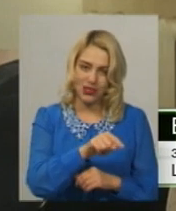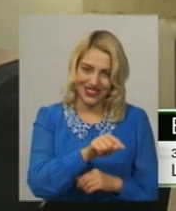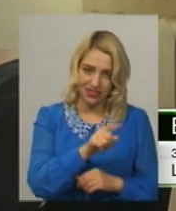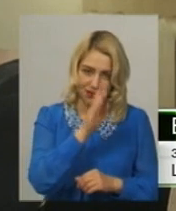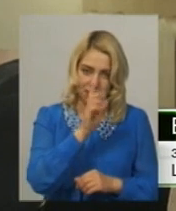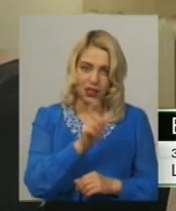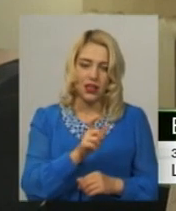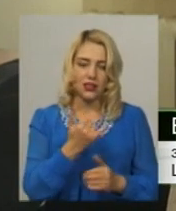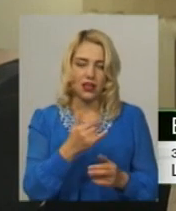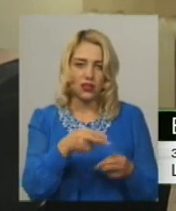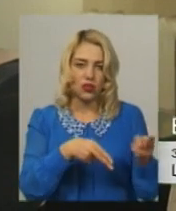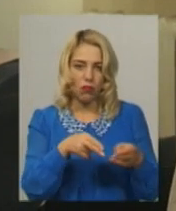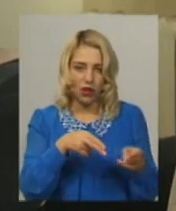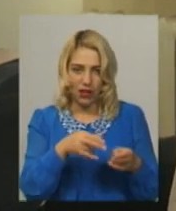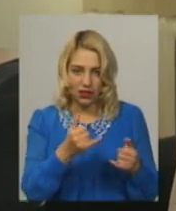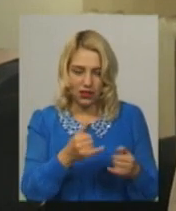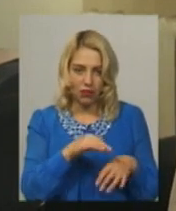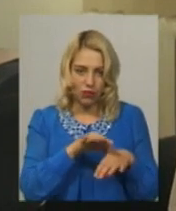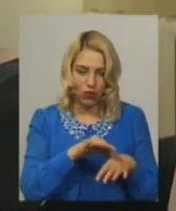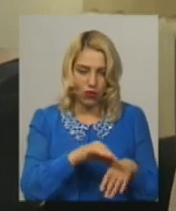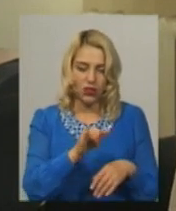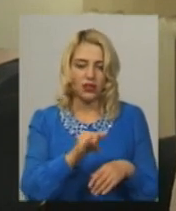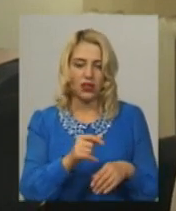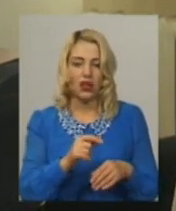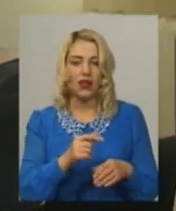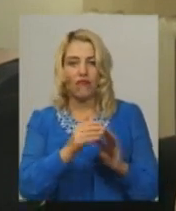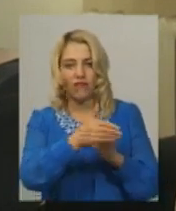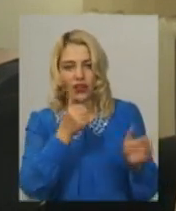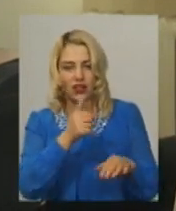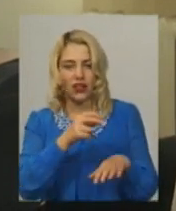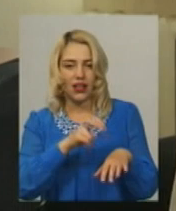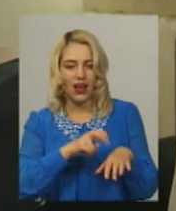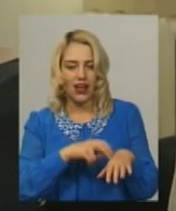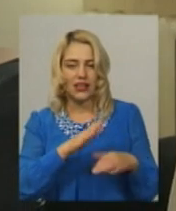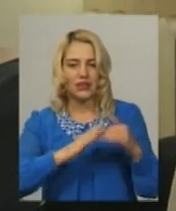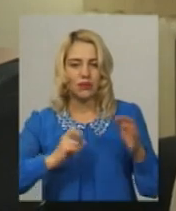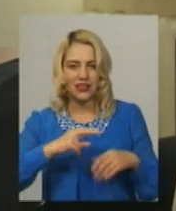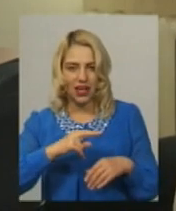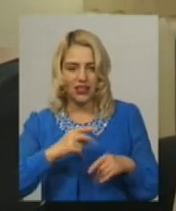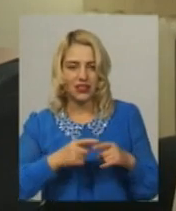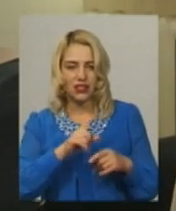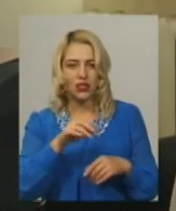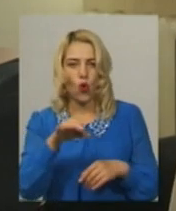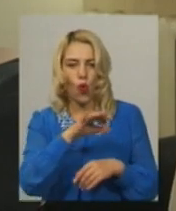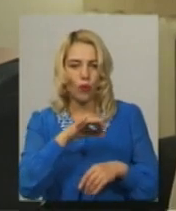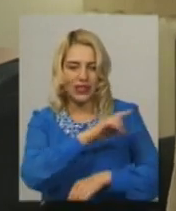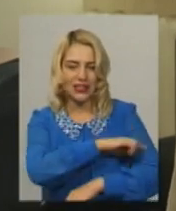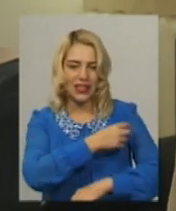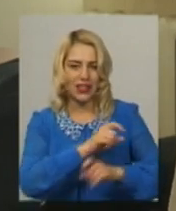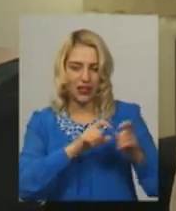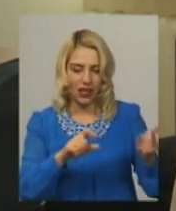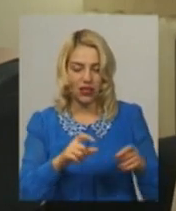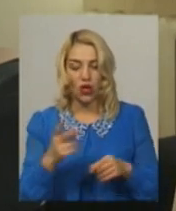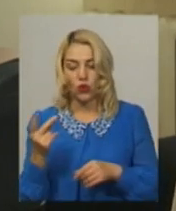даний час проводиться оперативне втручання. Приїхала, ми викликали бригади лікарів-спеціалістів близьких з обласних лікувальних закладів.